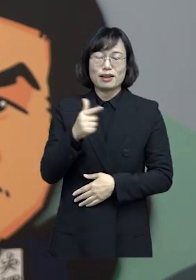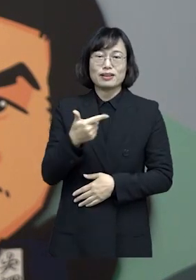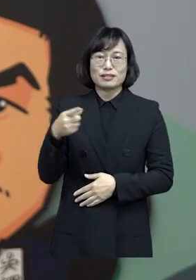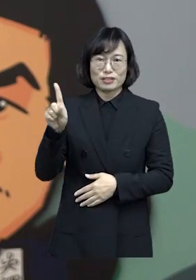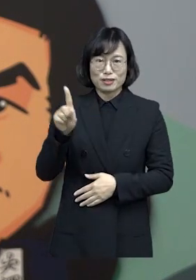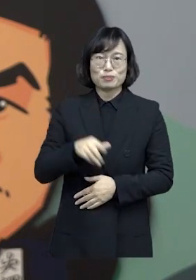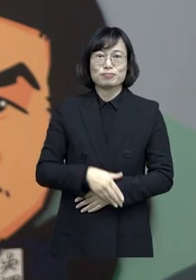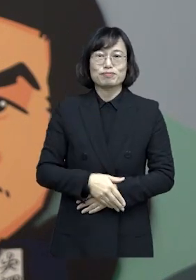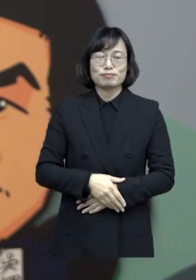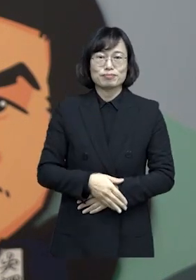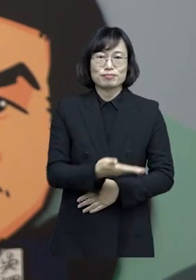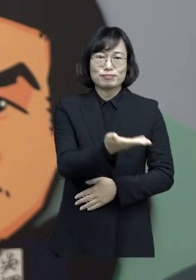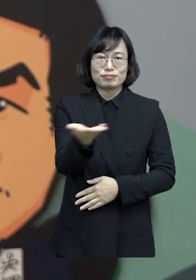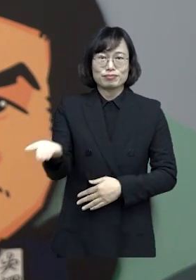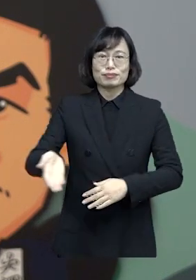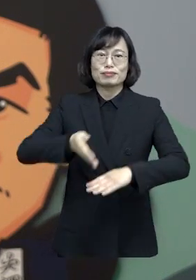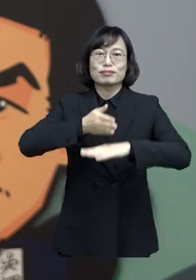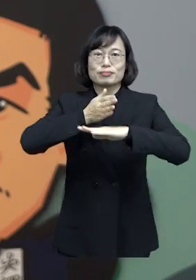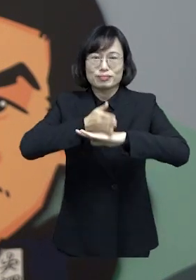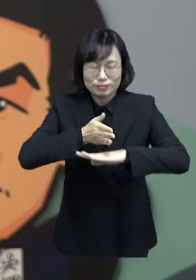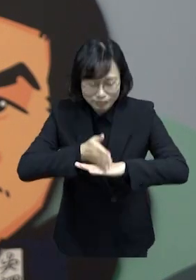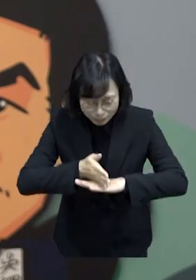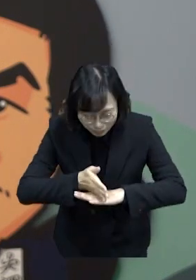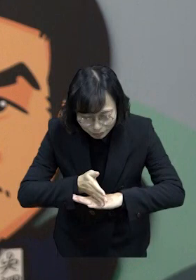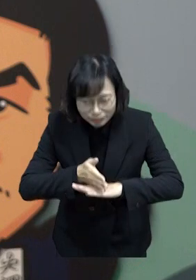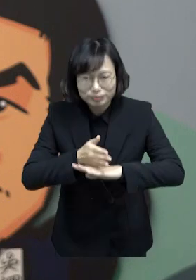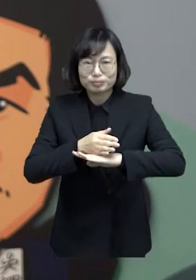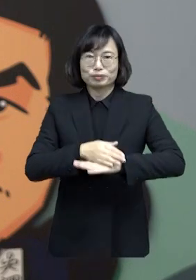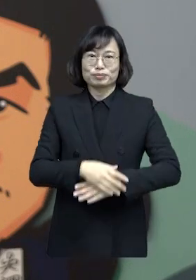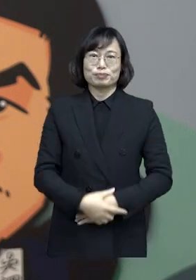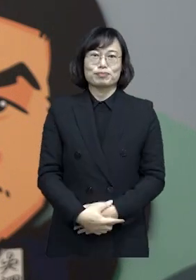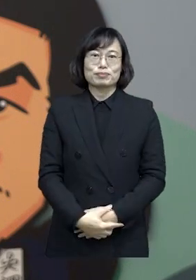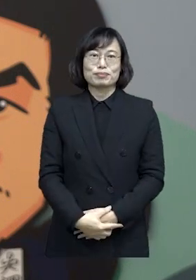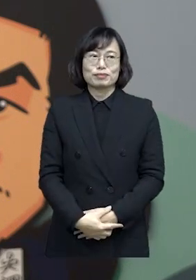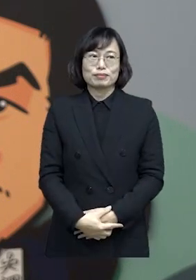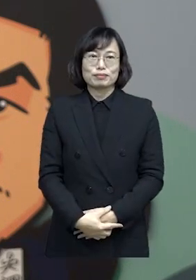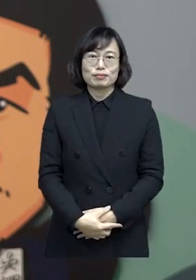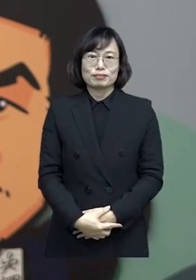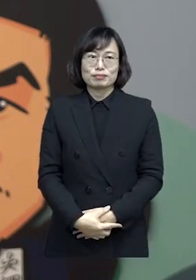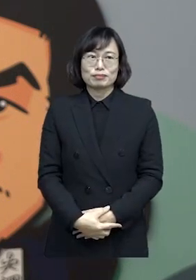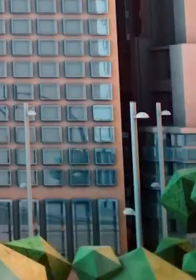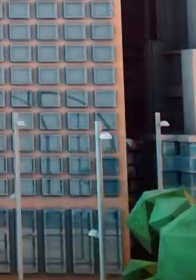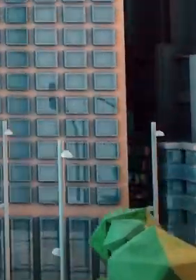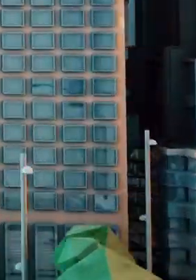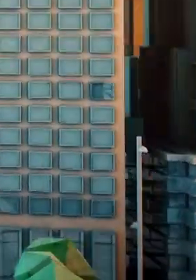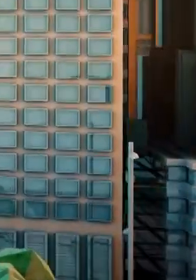양산 팩토리의 팩트지기 이다나였습니다. 시청해주신 여러분 고맙습니다.